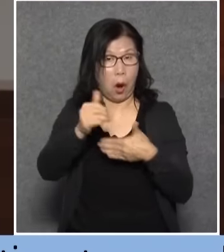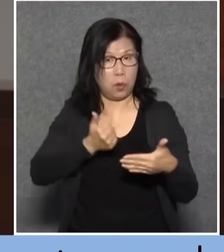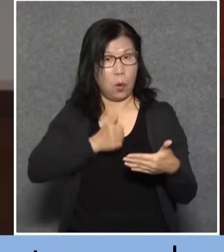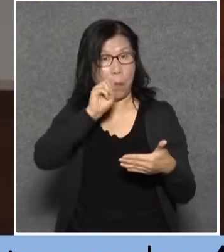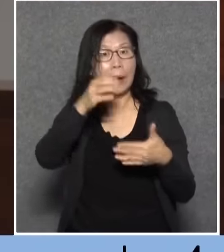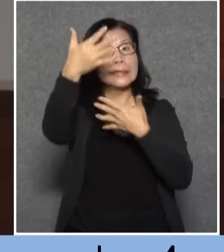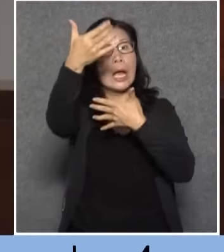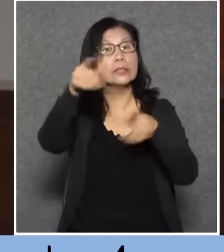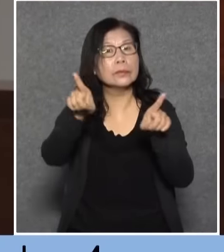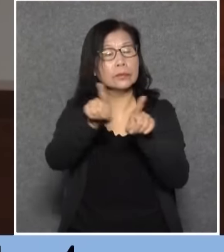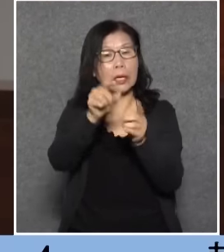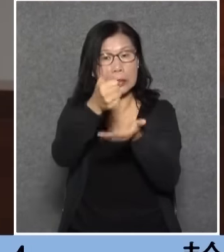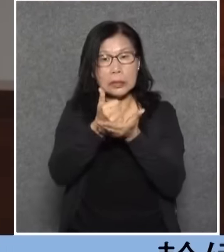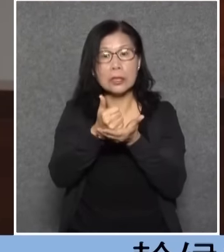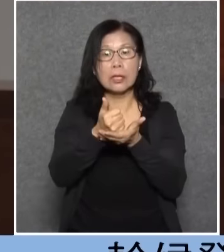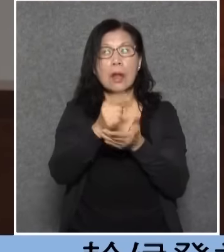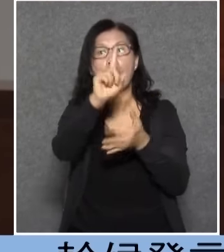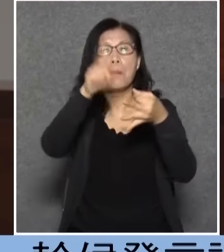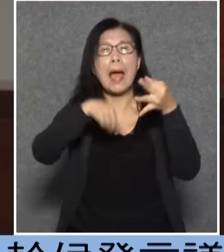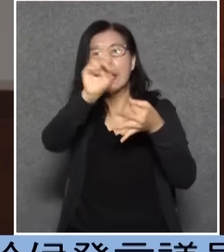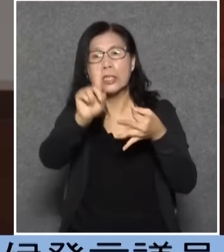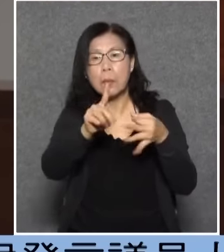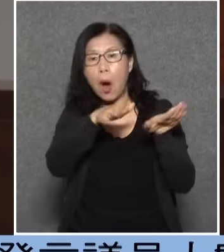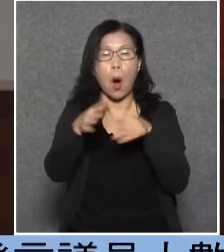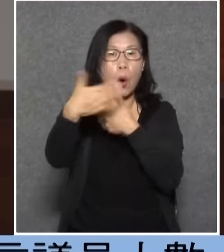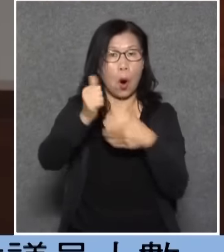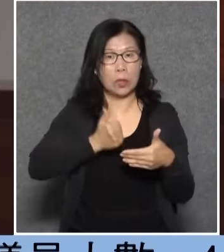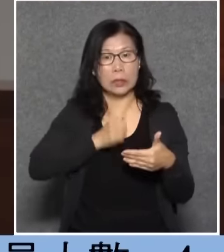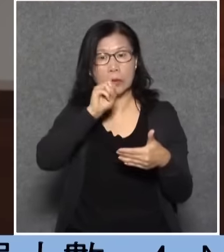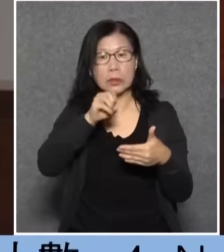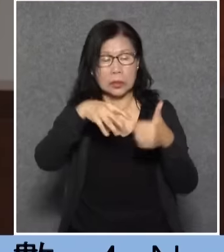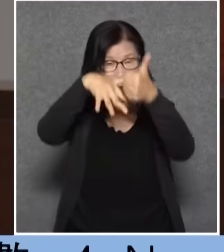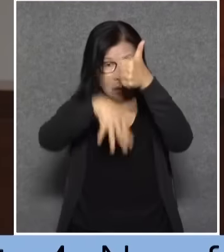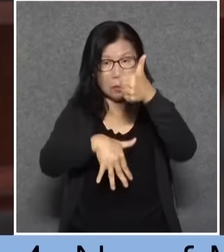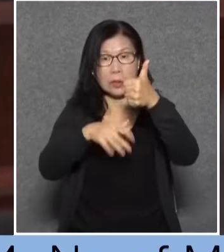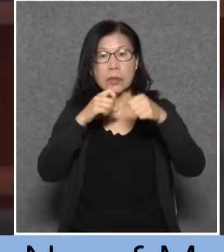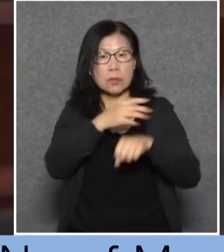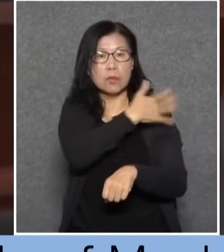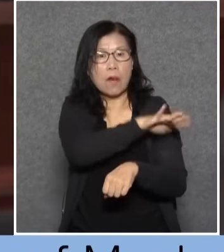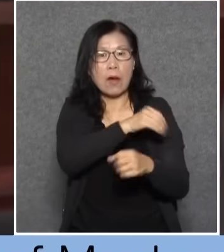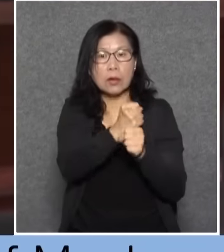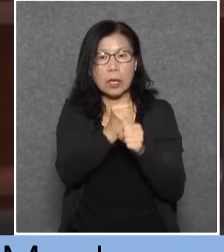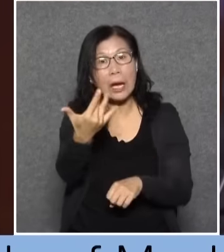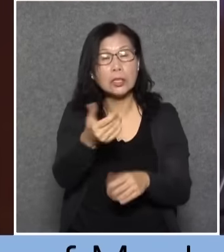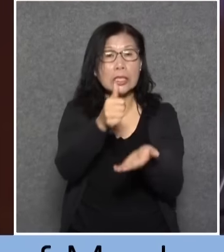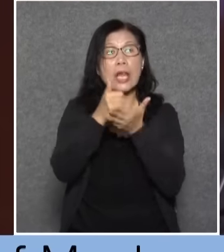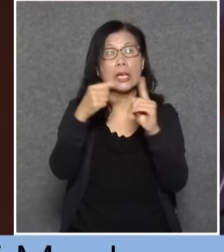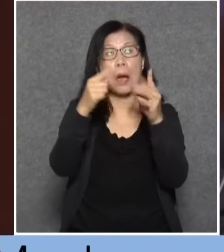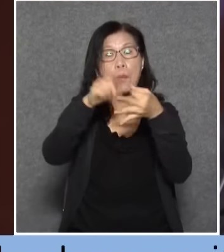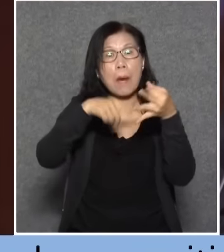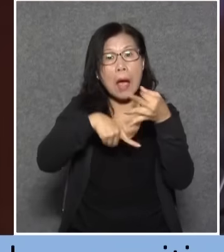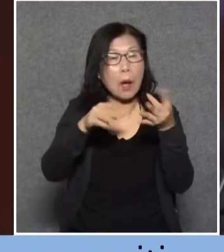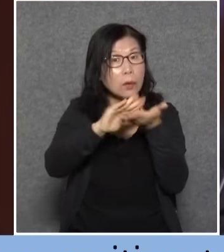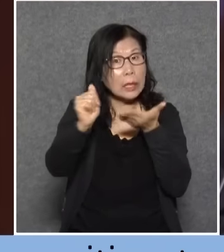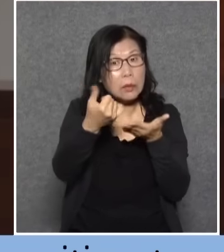時聘請了？是什麼海外顧問？還有你的下屬換忽職守，你有沒有追究？是不是很清楚啊？